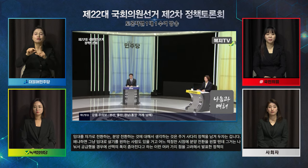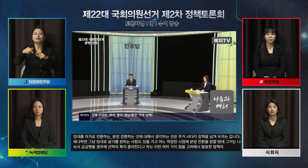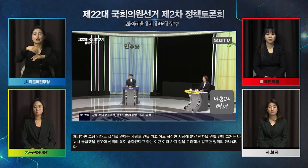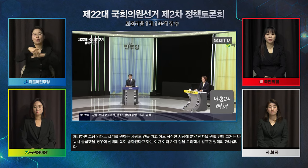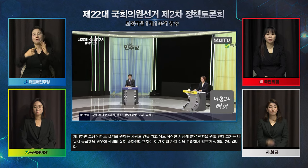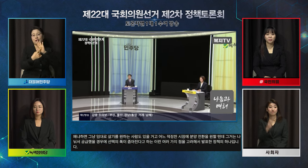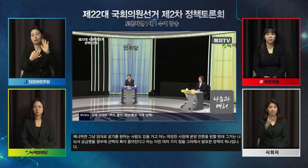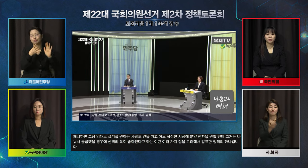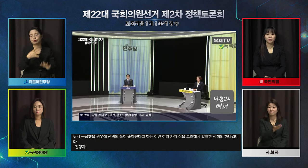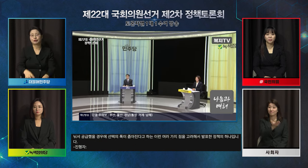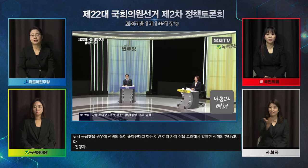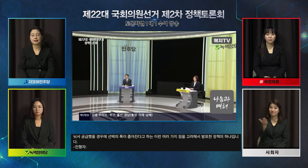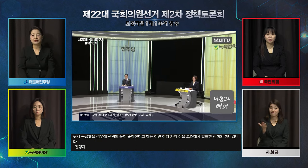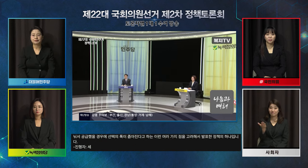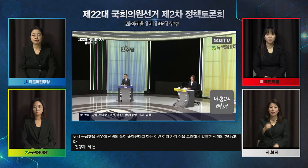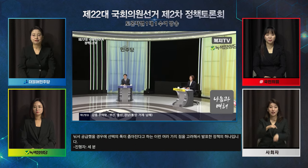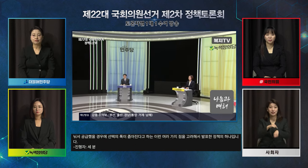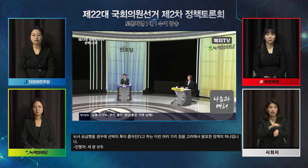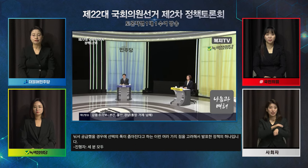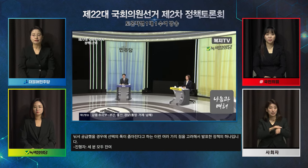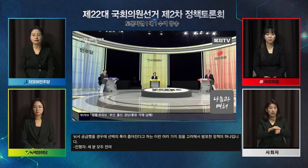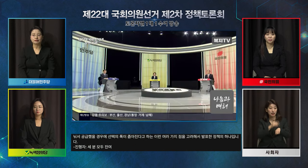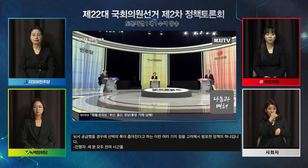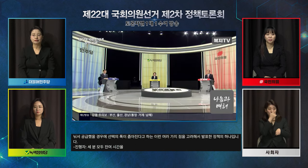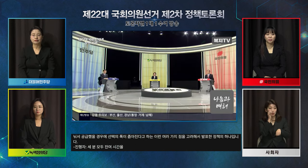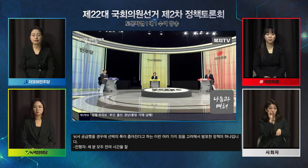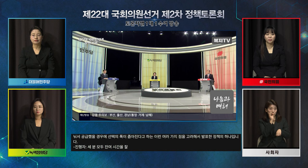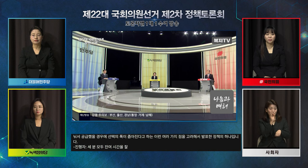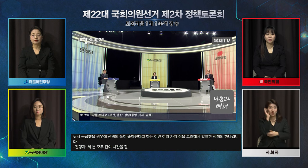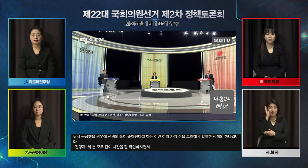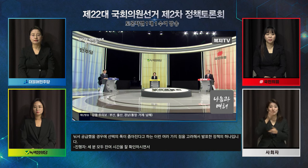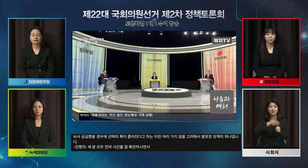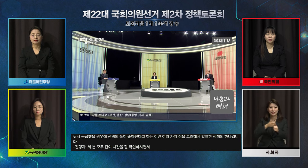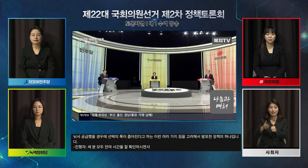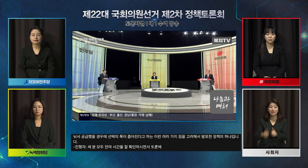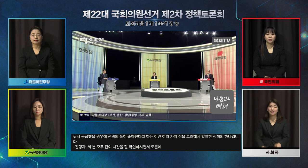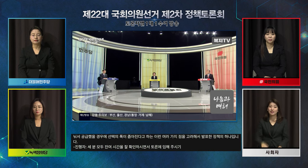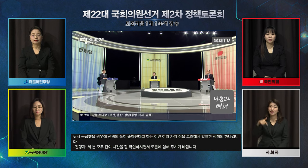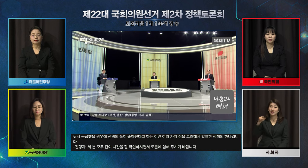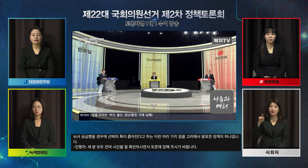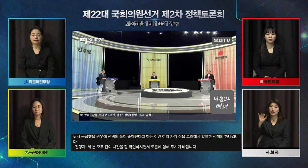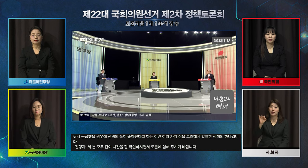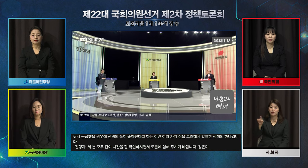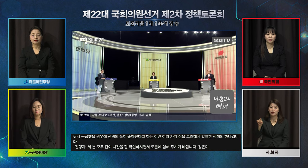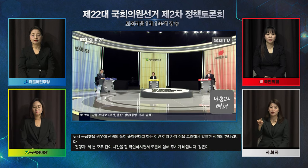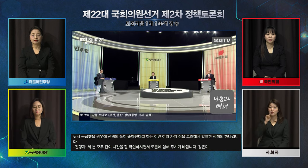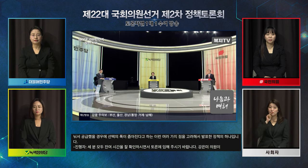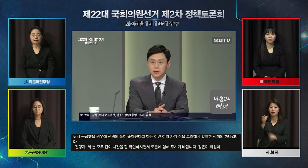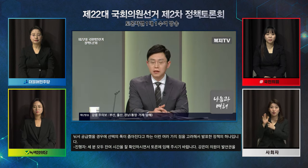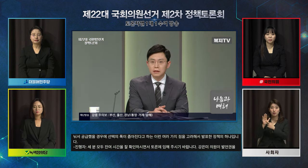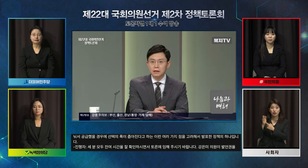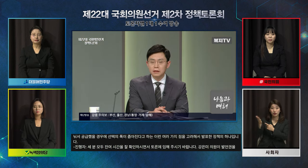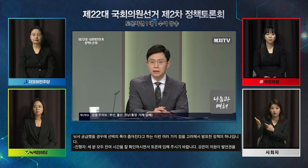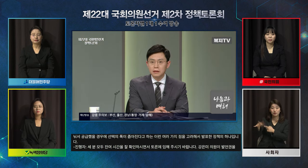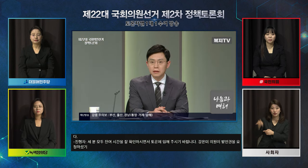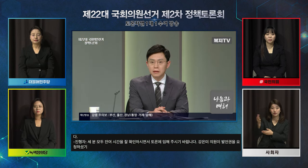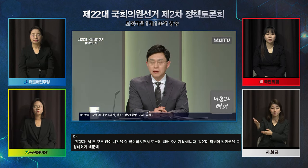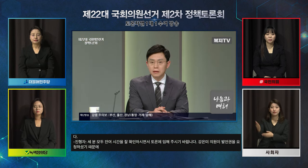세 분 모두 잔여 시간 잘 확인하시면서 토론에 임해 주시기 바랍니다. 강은미 의원이 발언권을 요청하셨기 때문에 일단 드리겠습니다.